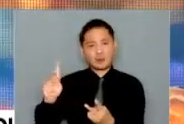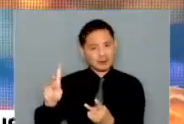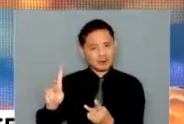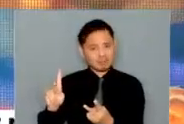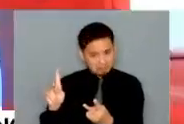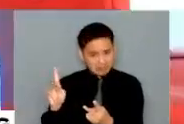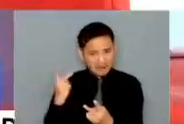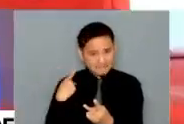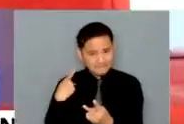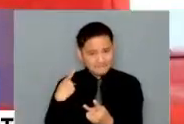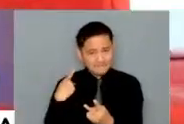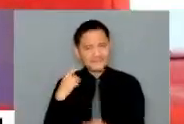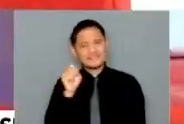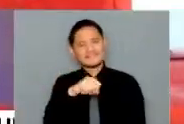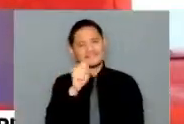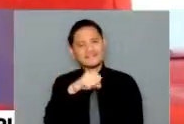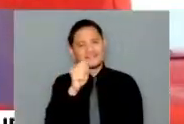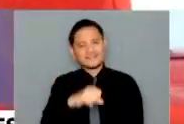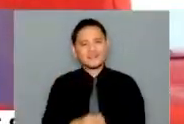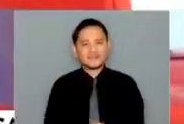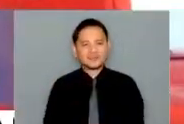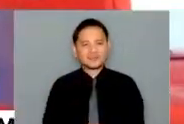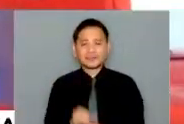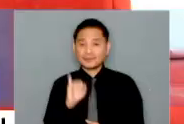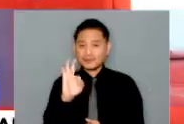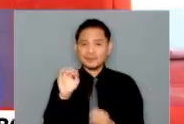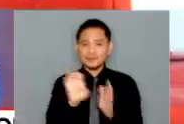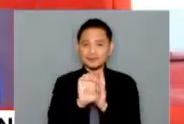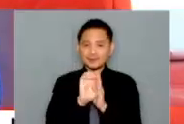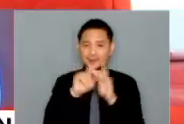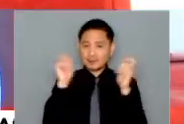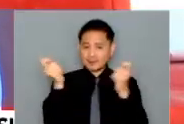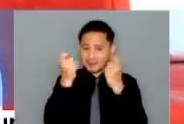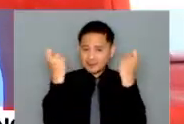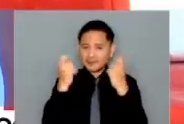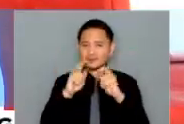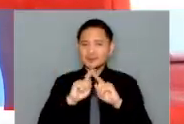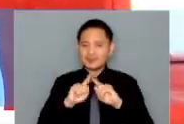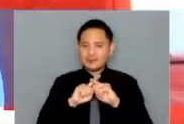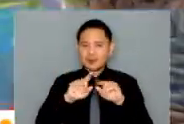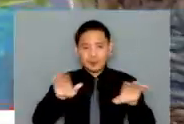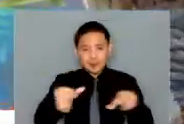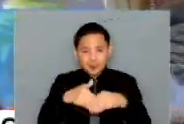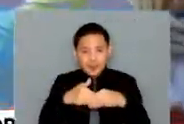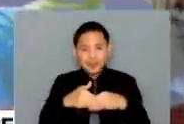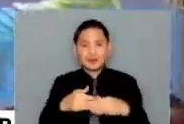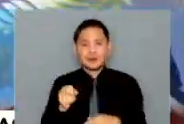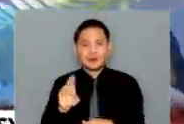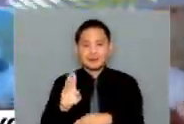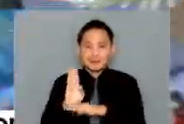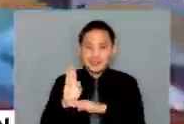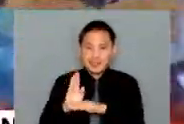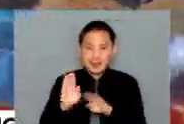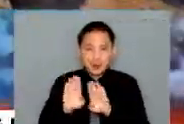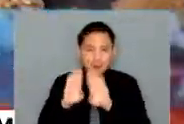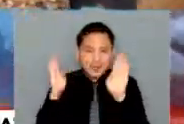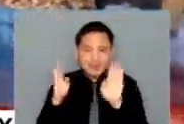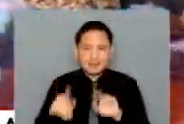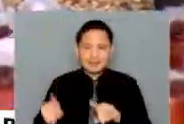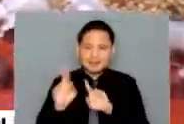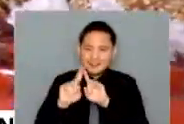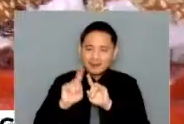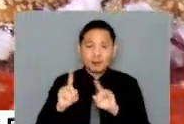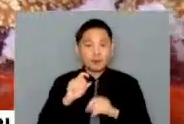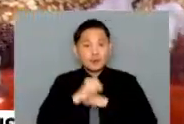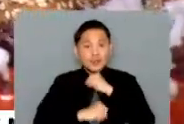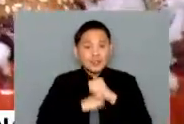sabi nila sa tradisyon, kapag nagsiselebrate ng mga handaan na wedding or unions or negosyo, lalo na pag New Year,